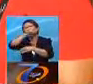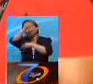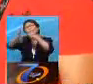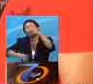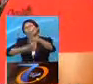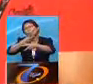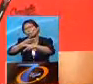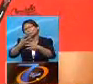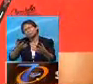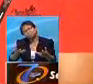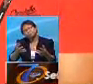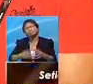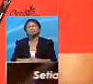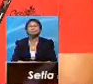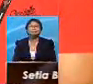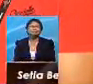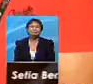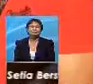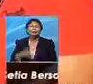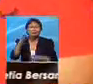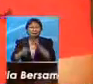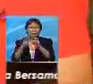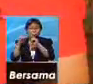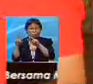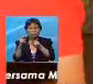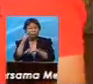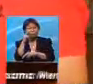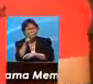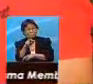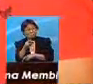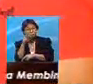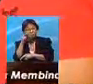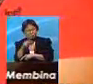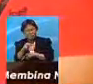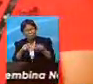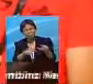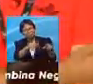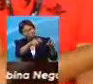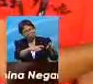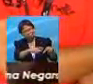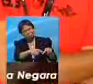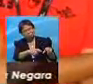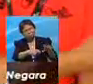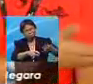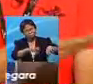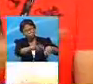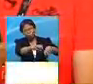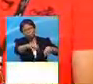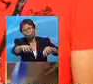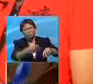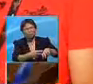dunia. Dan kalau you dapat lihat sini, model-model seperti yang